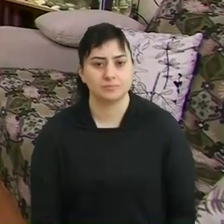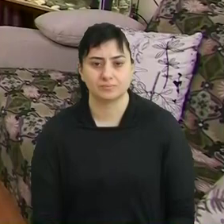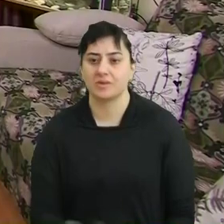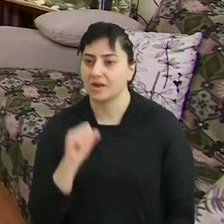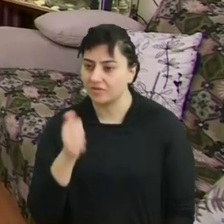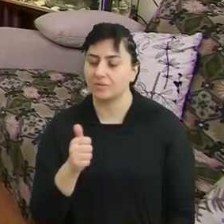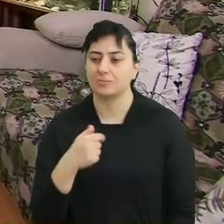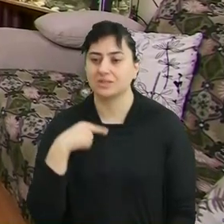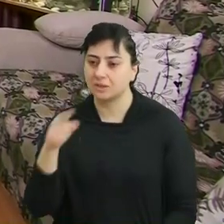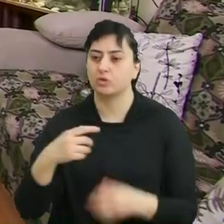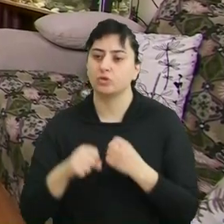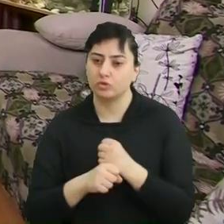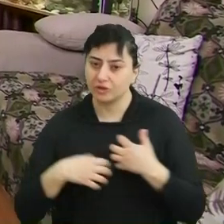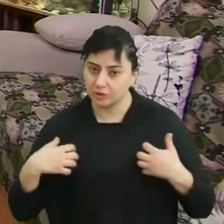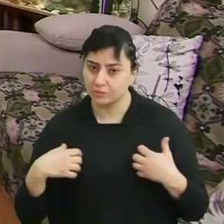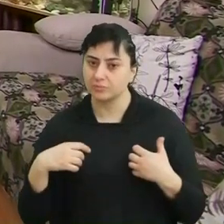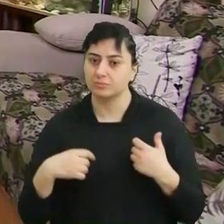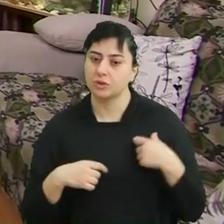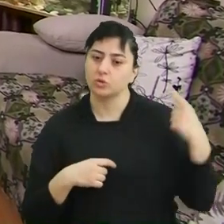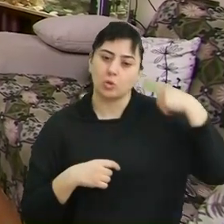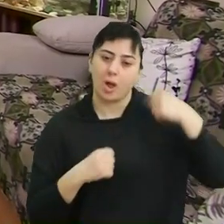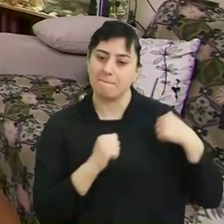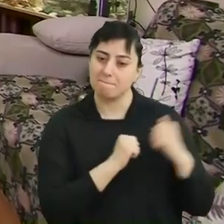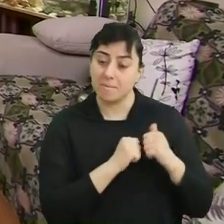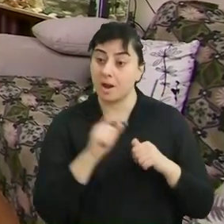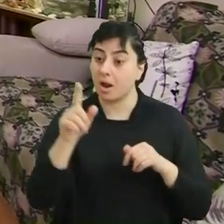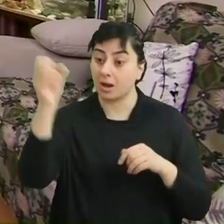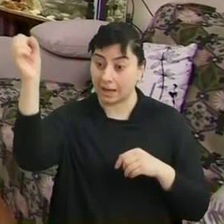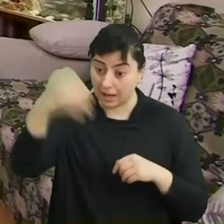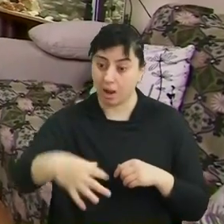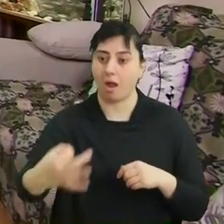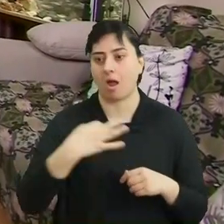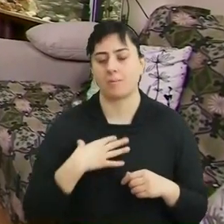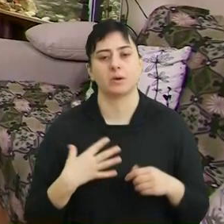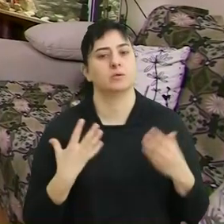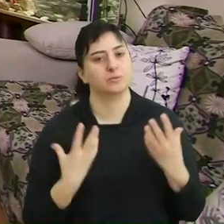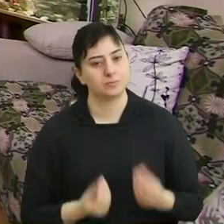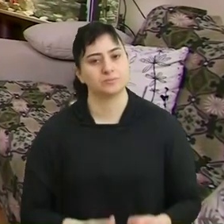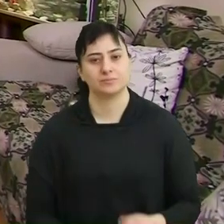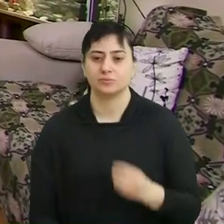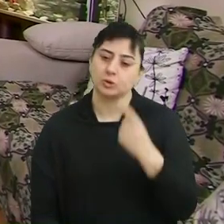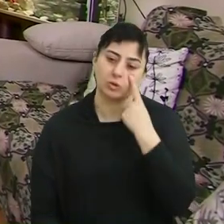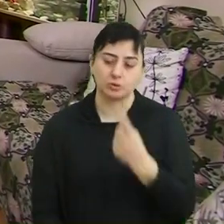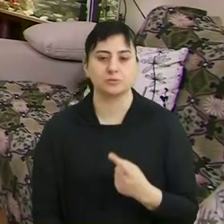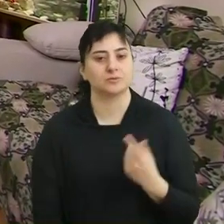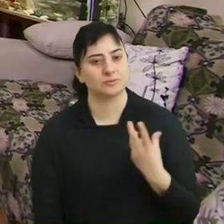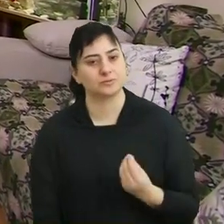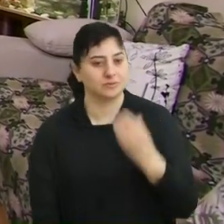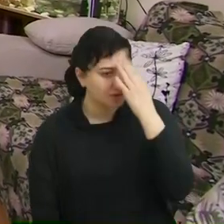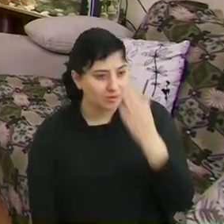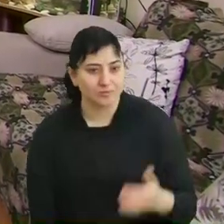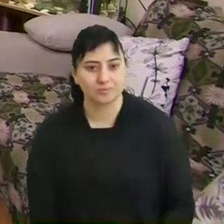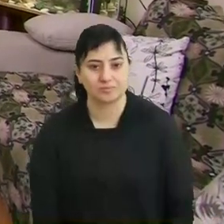efendim. Aferin Şükrü. Sana güveniyorum. Ben rüyamın yanındayım. İndirdikten sonra bana haber ver tamam mı? Tabii ki efendim. Hadi görüşürüz Şükrü. Sağ olun